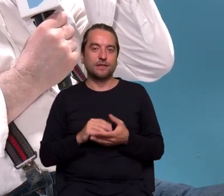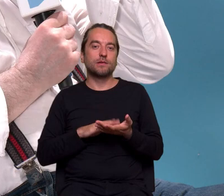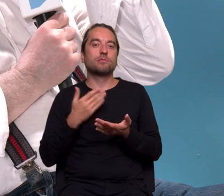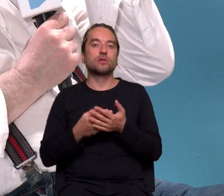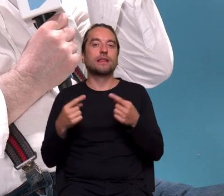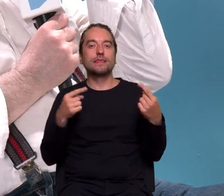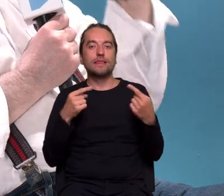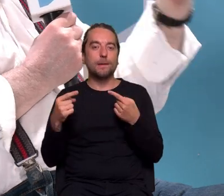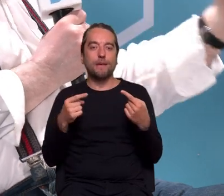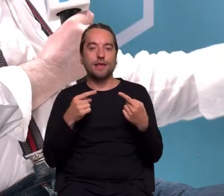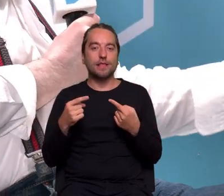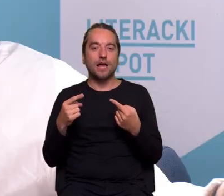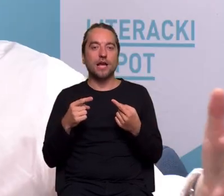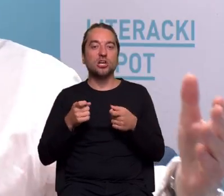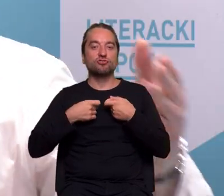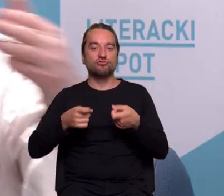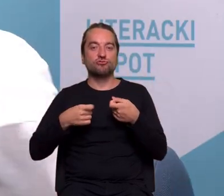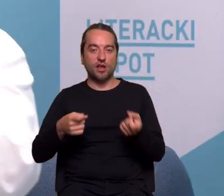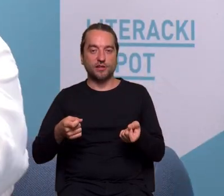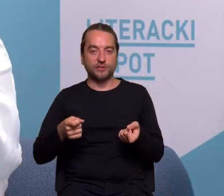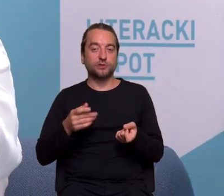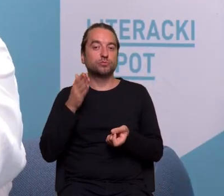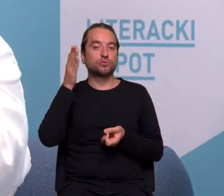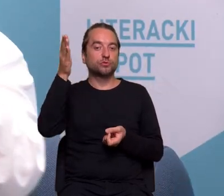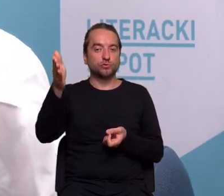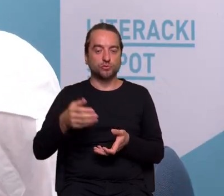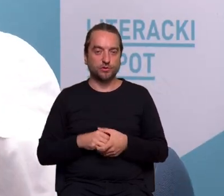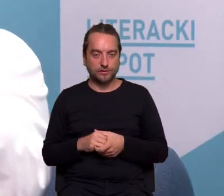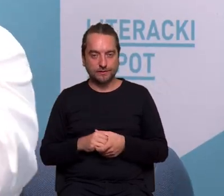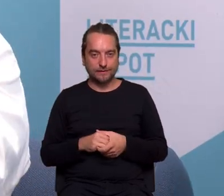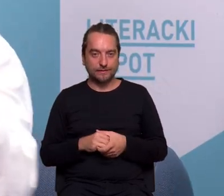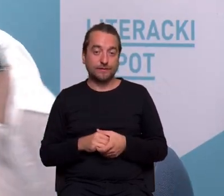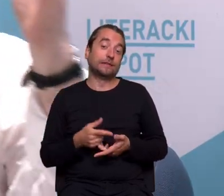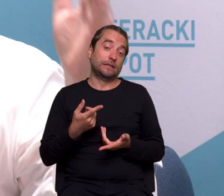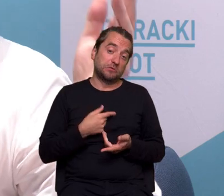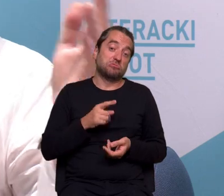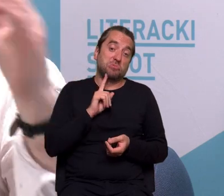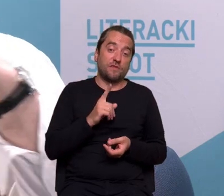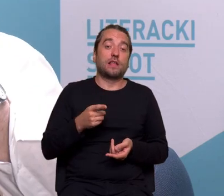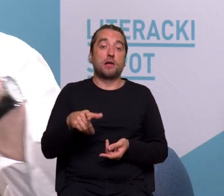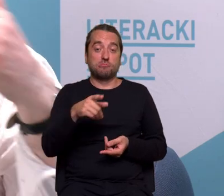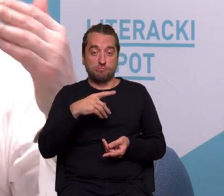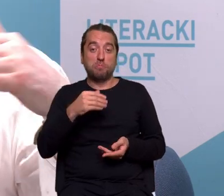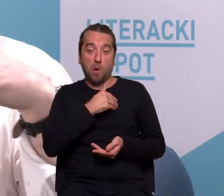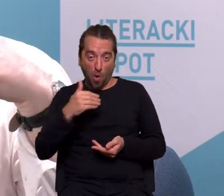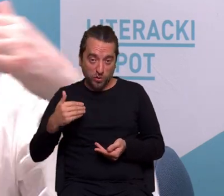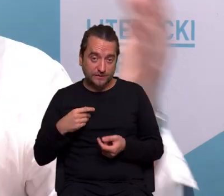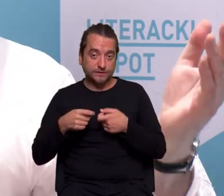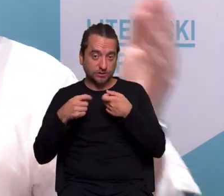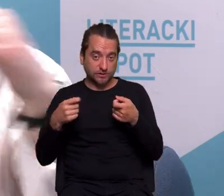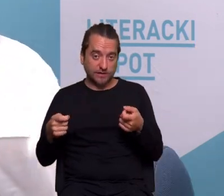na temat losów Szczecina. No, kiedy to niby nasze, ale równocześnie też